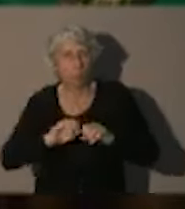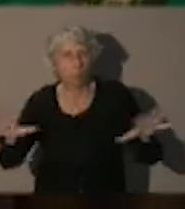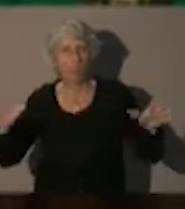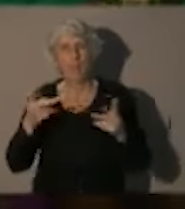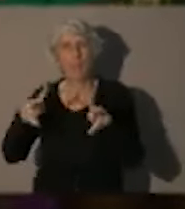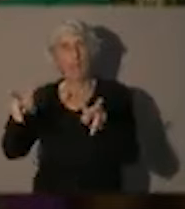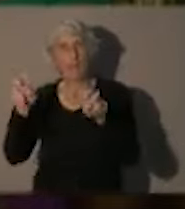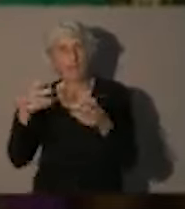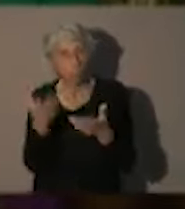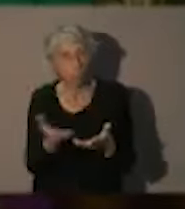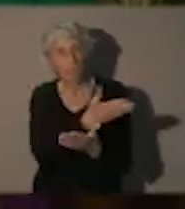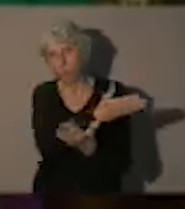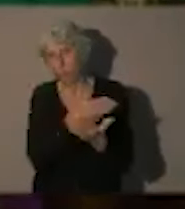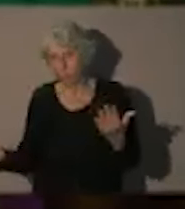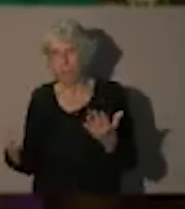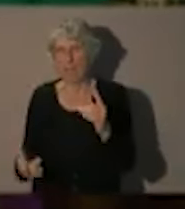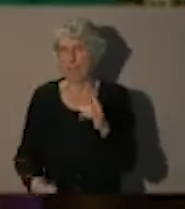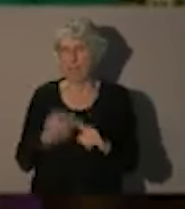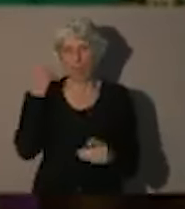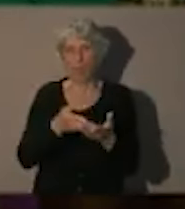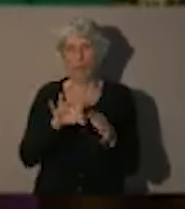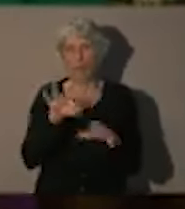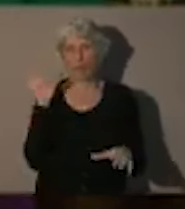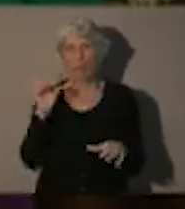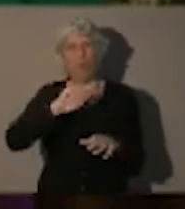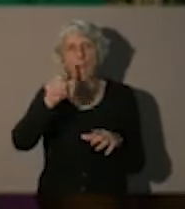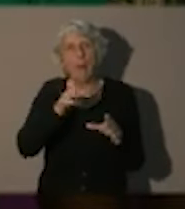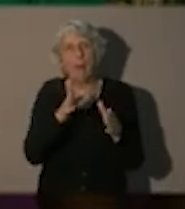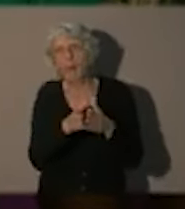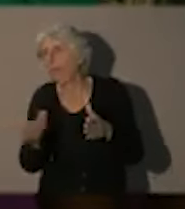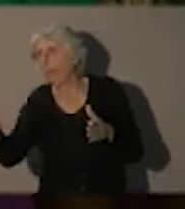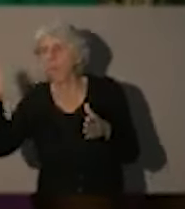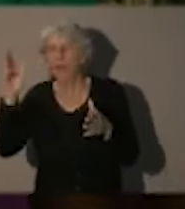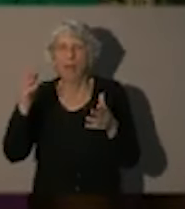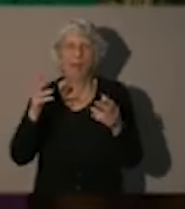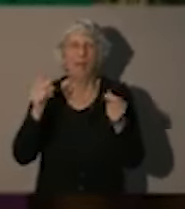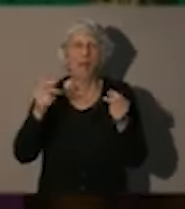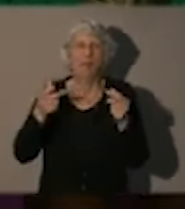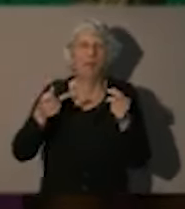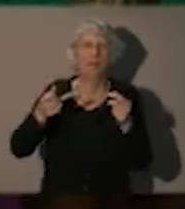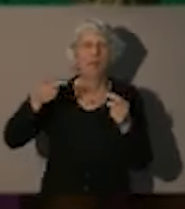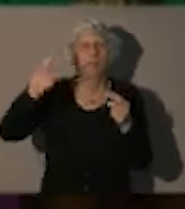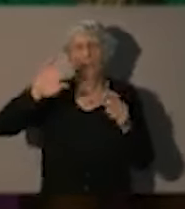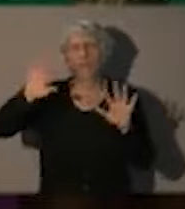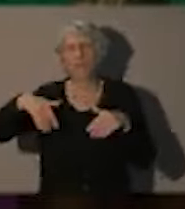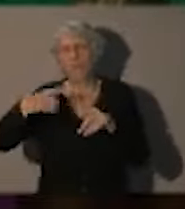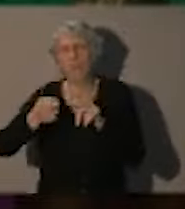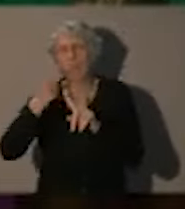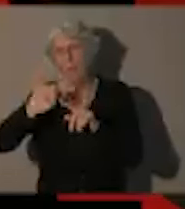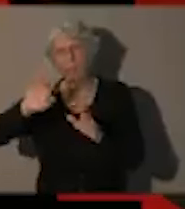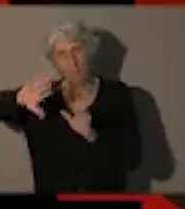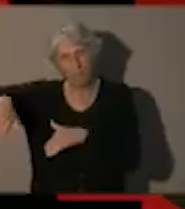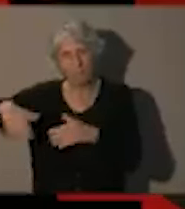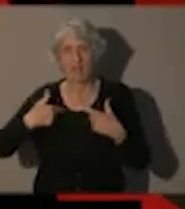questions centrales de cette élection. Ne nous égarons pas dans des choses plus secondaires. Et la